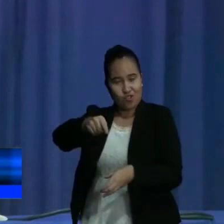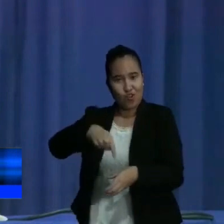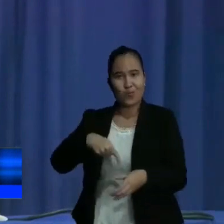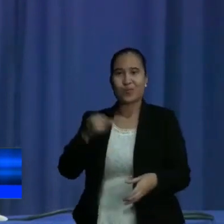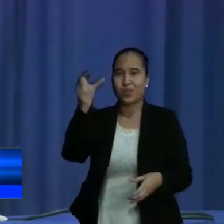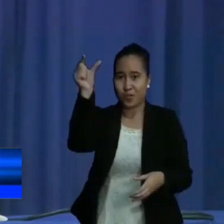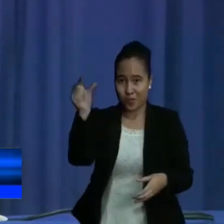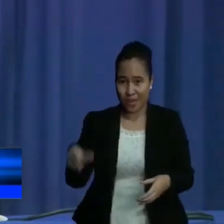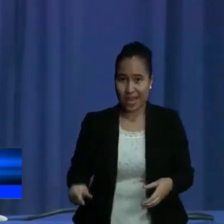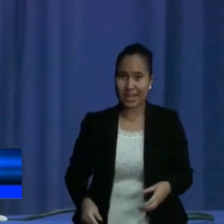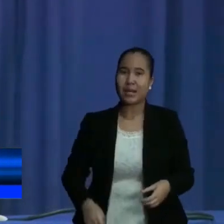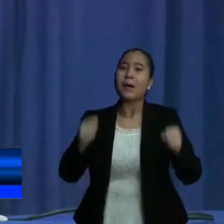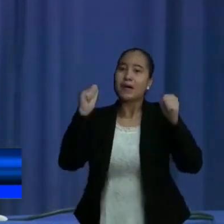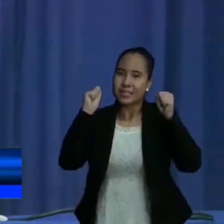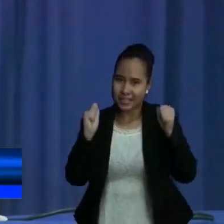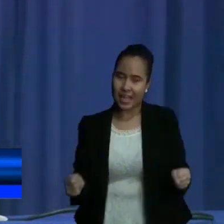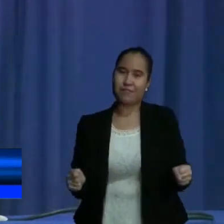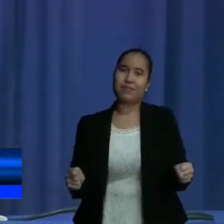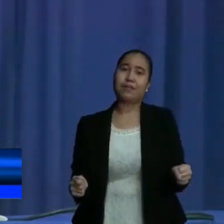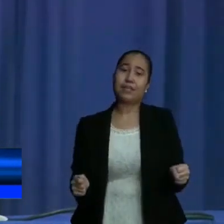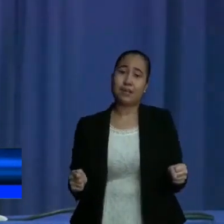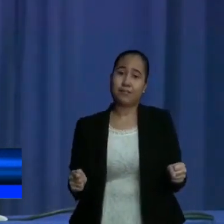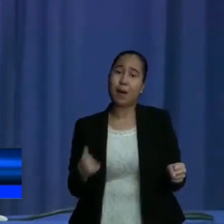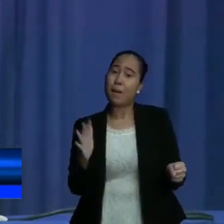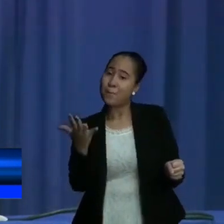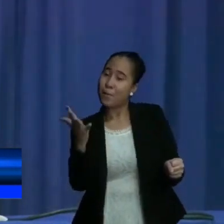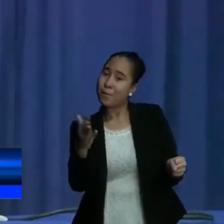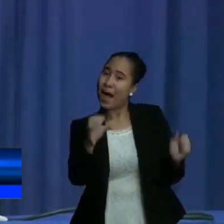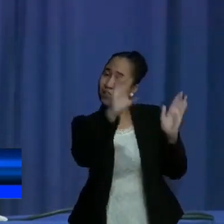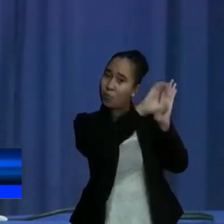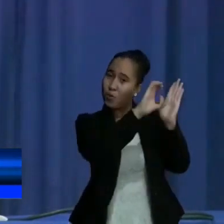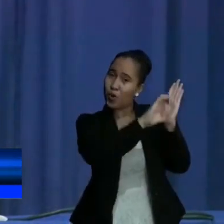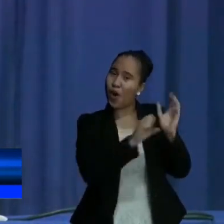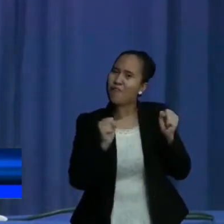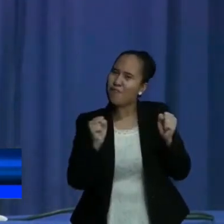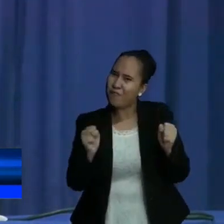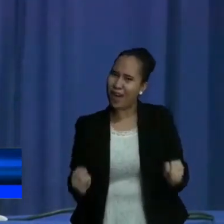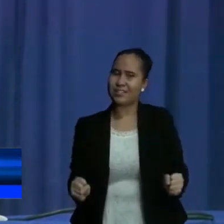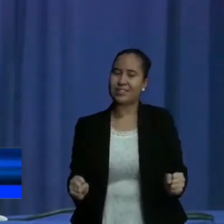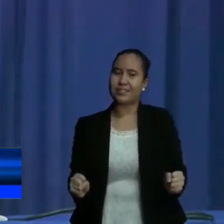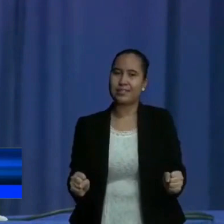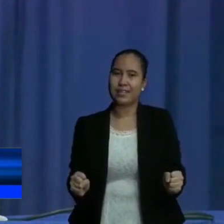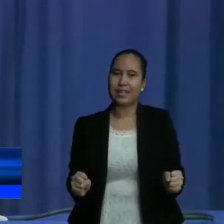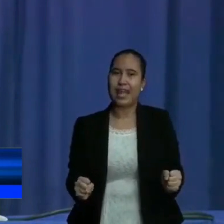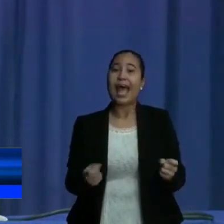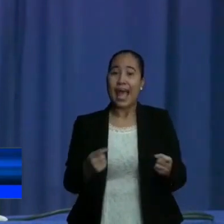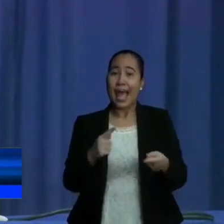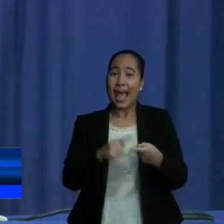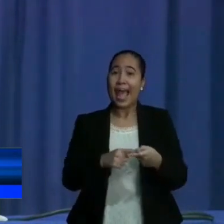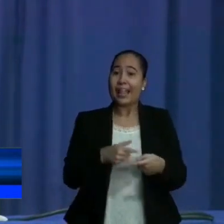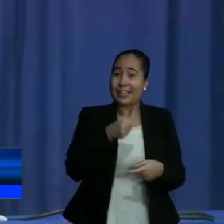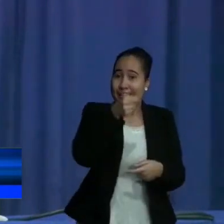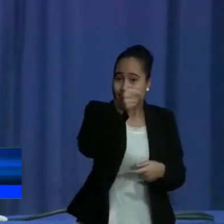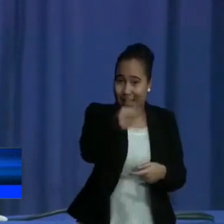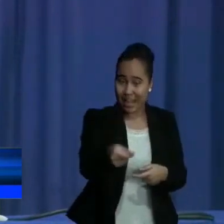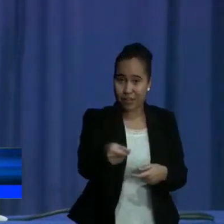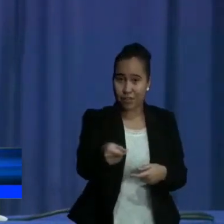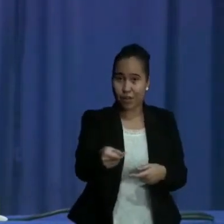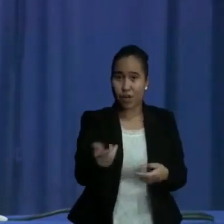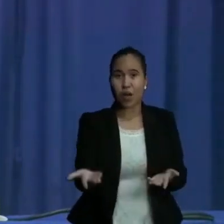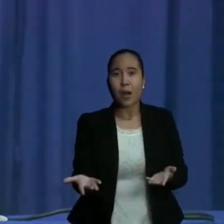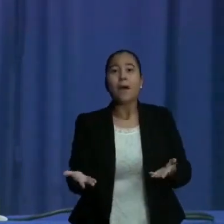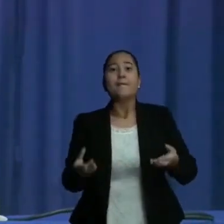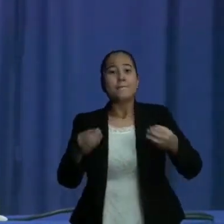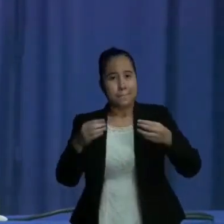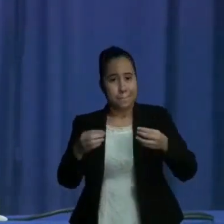we definitief bepaalde protocollen vastleggen en distribueren, zodat het bedrijfsleven, maar